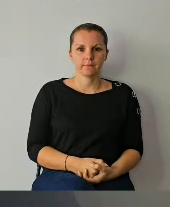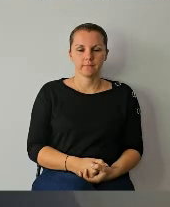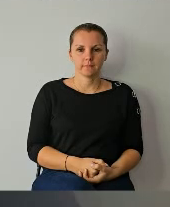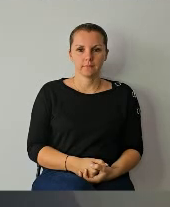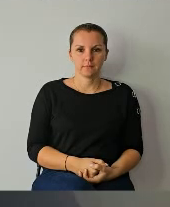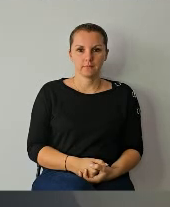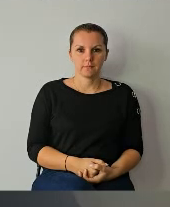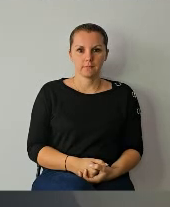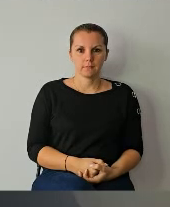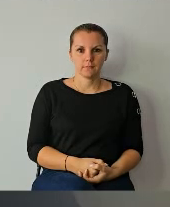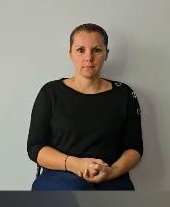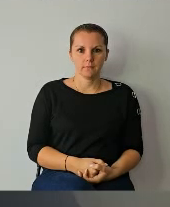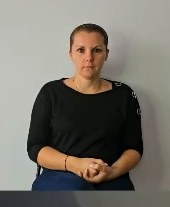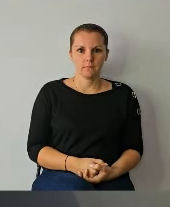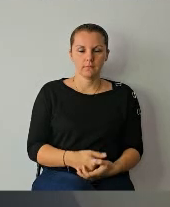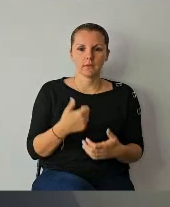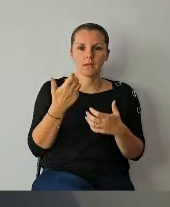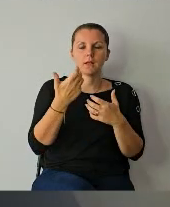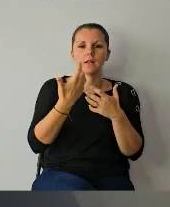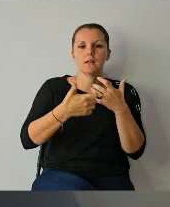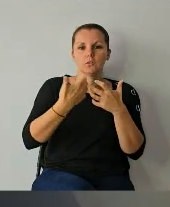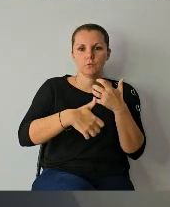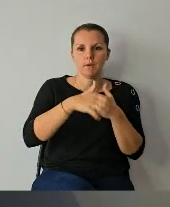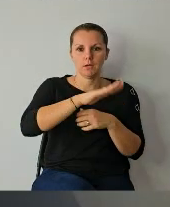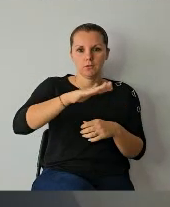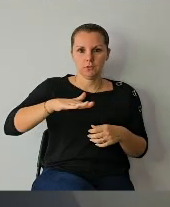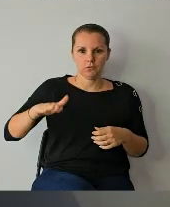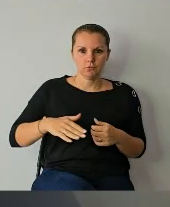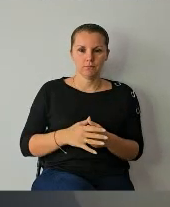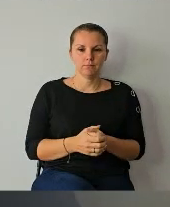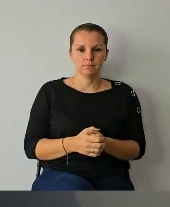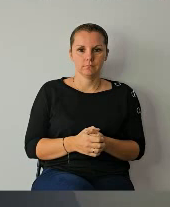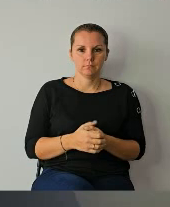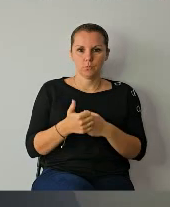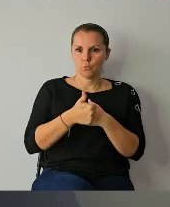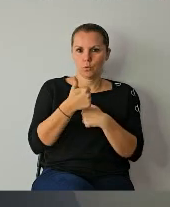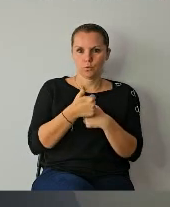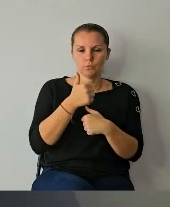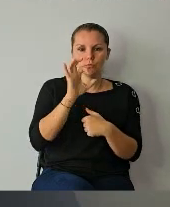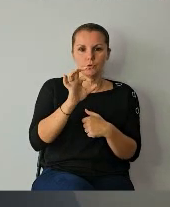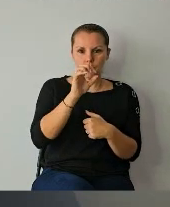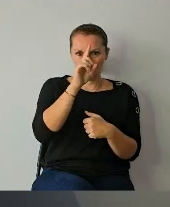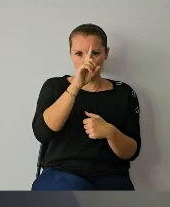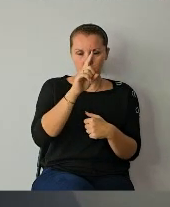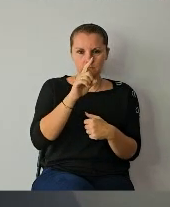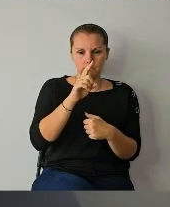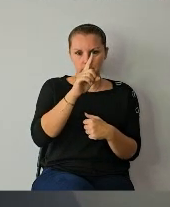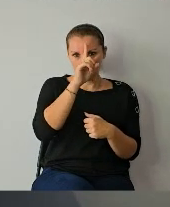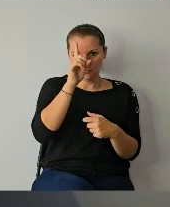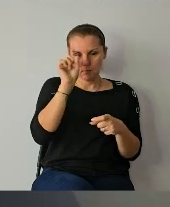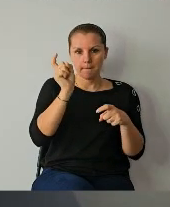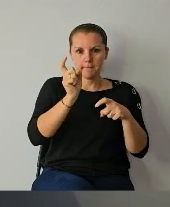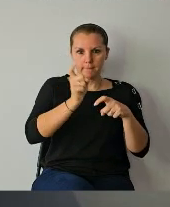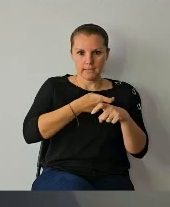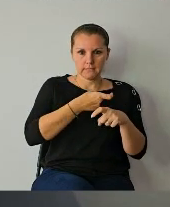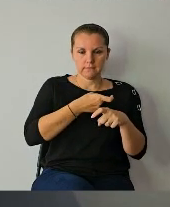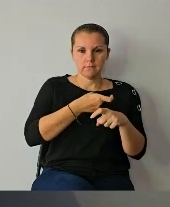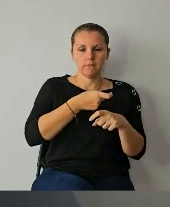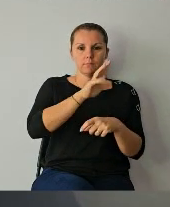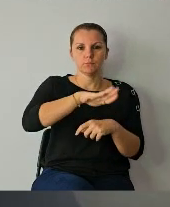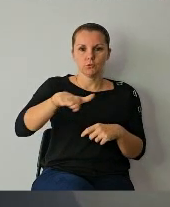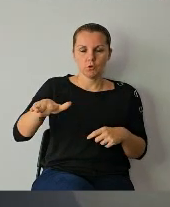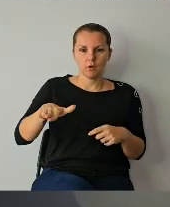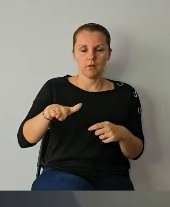i liczba dzieci. Jeśli chodzi o publiczne przedszkola w gminie